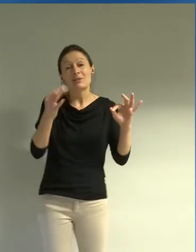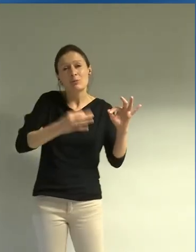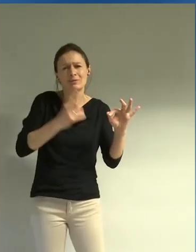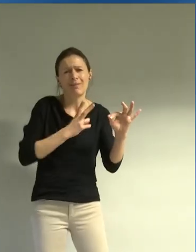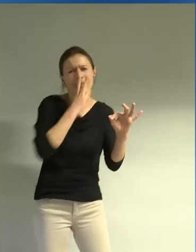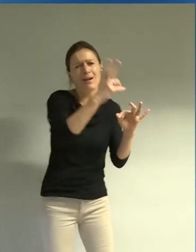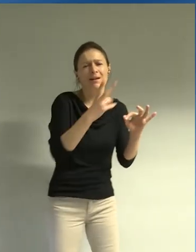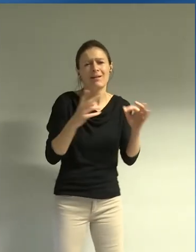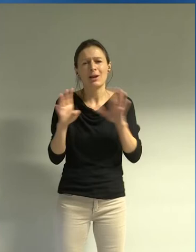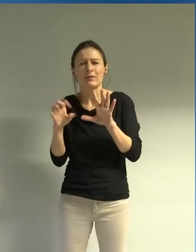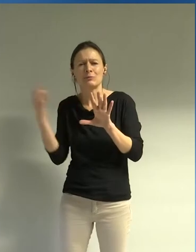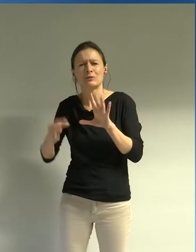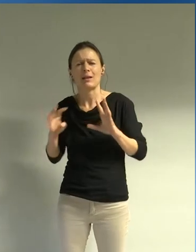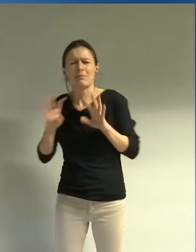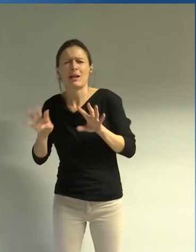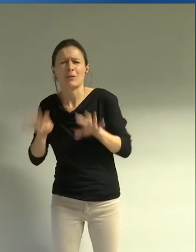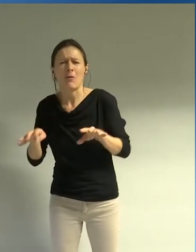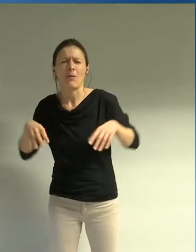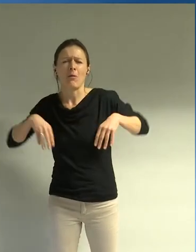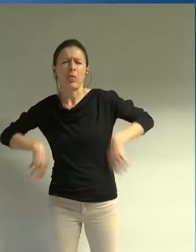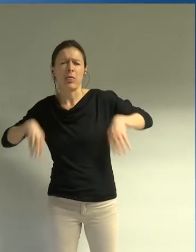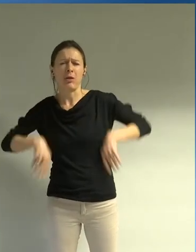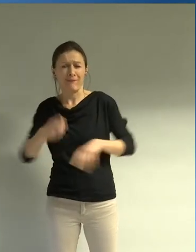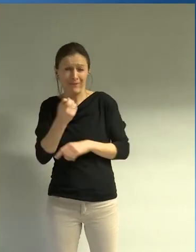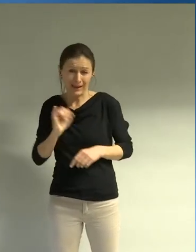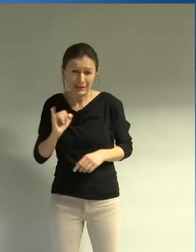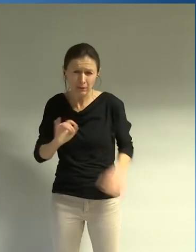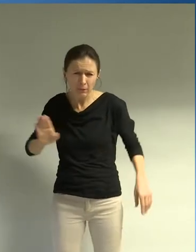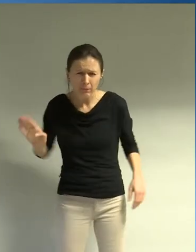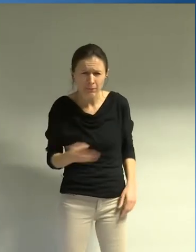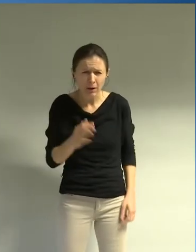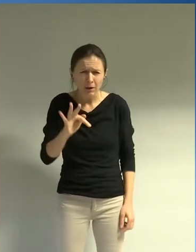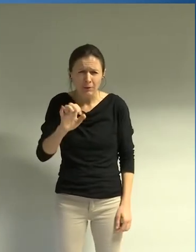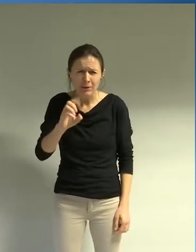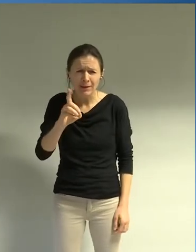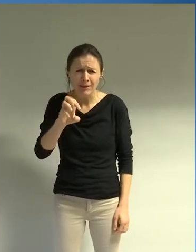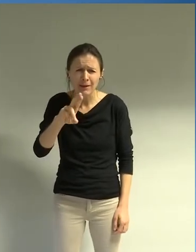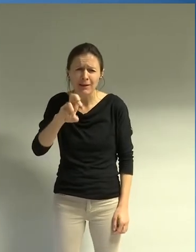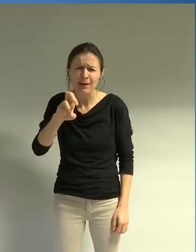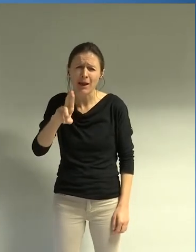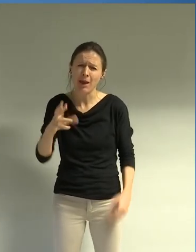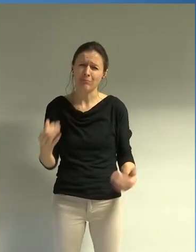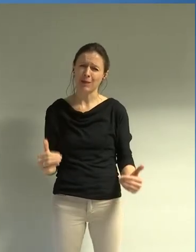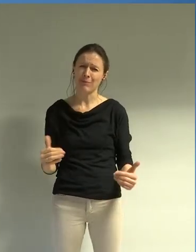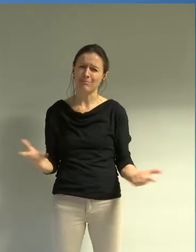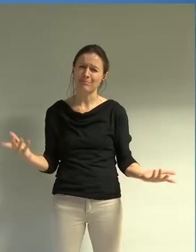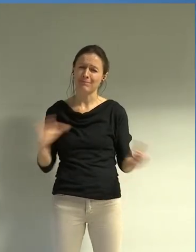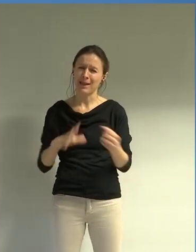respecter quand même là il ya des bases dans les citations je donne la parole à olivier 6